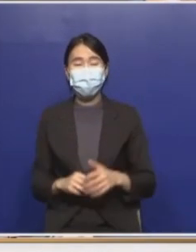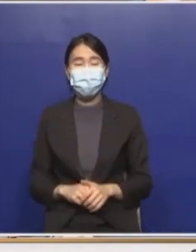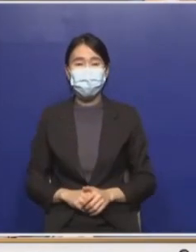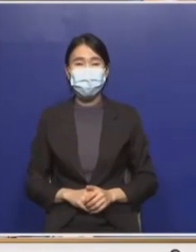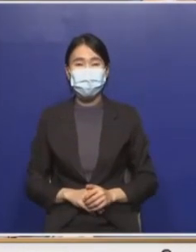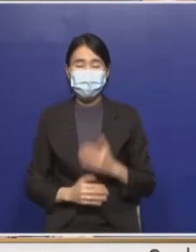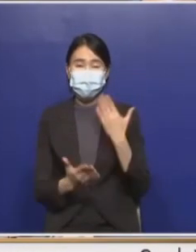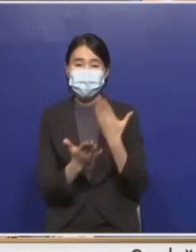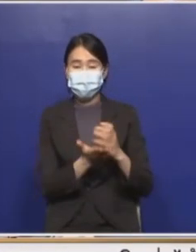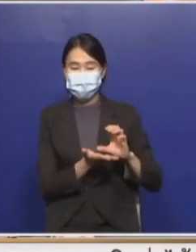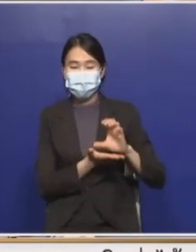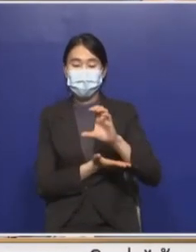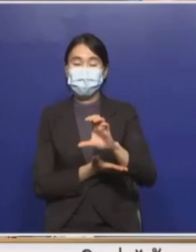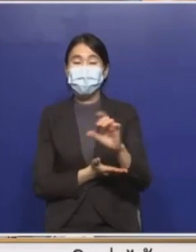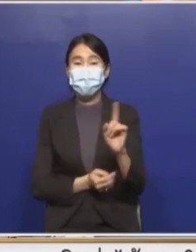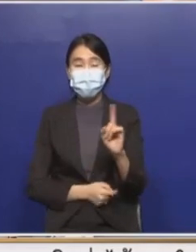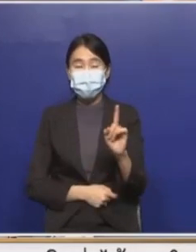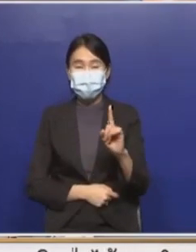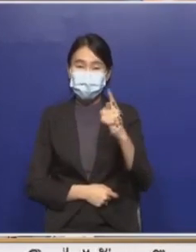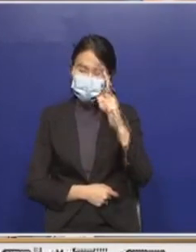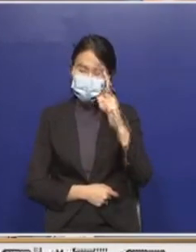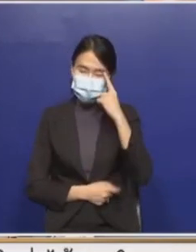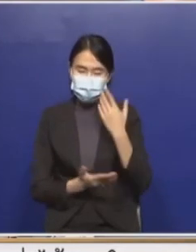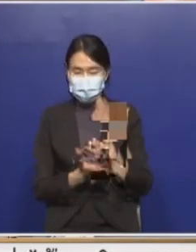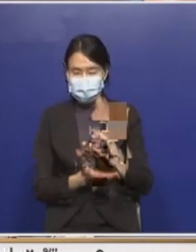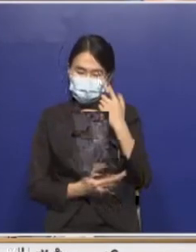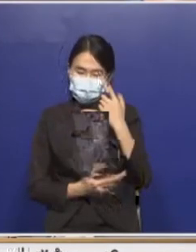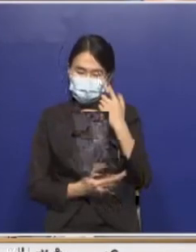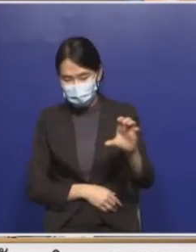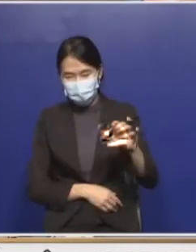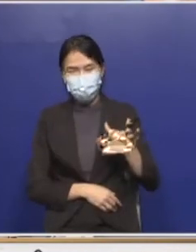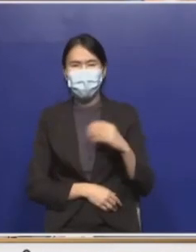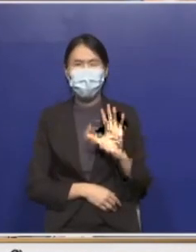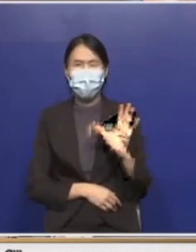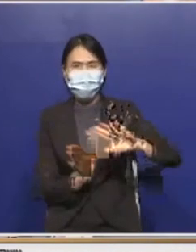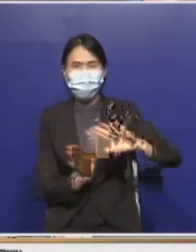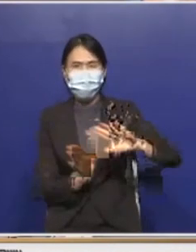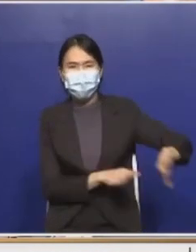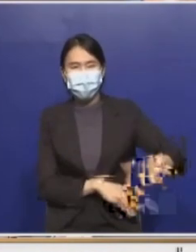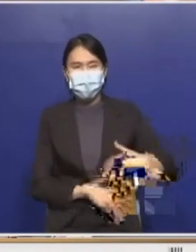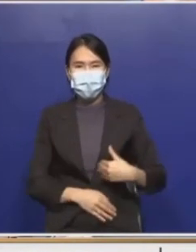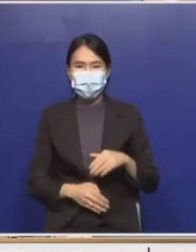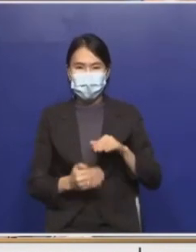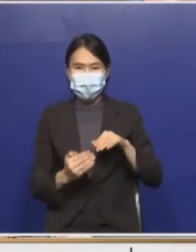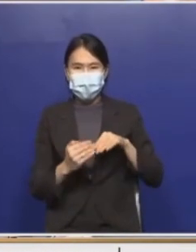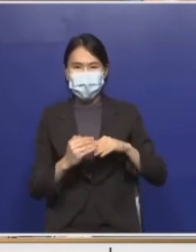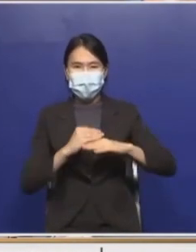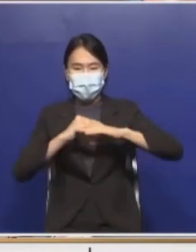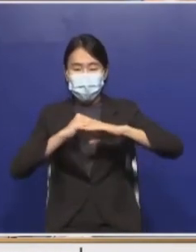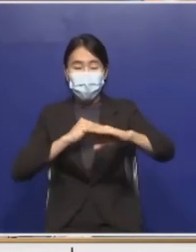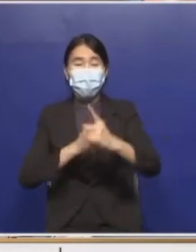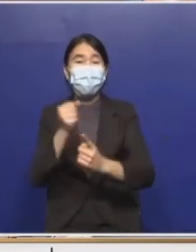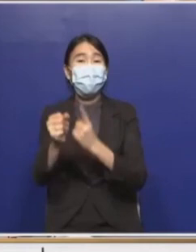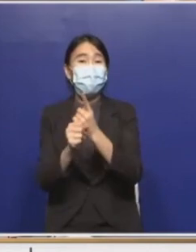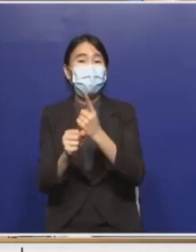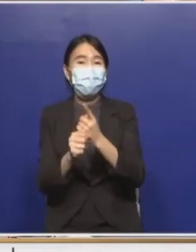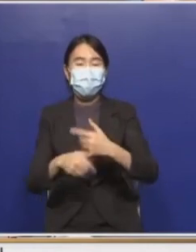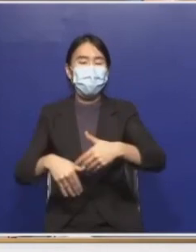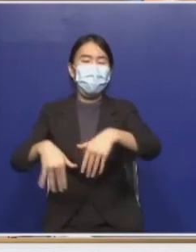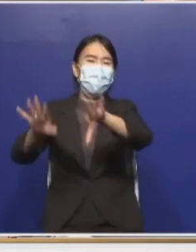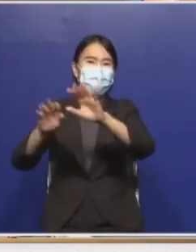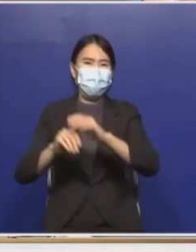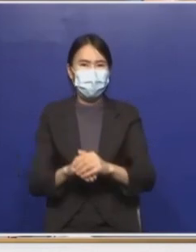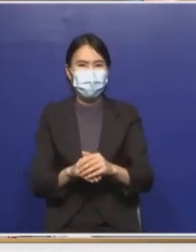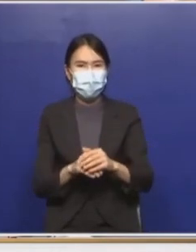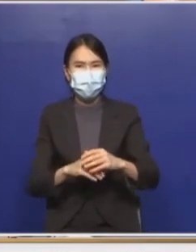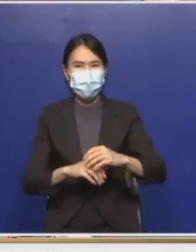เงินลงทุนอันนี้หยุดลงทุนทุกอย่างถนน1ปีให้มันพังไปอาคารส